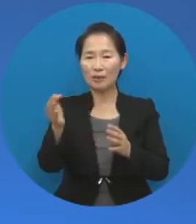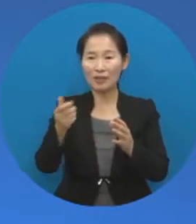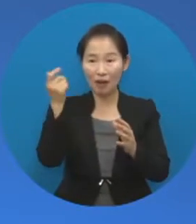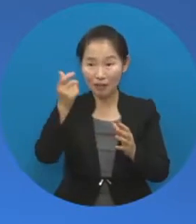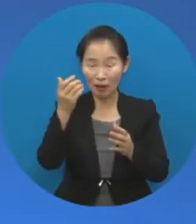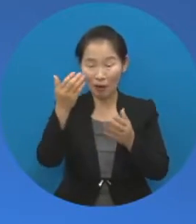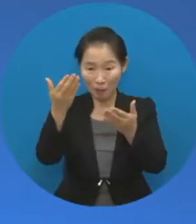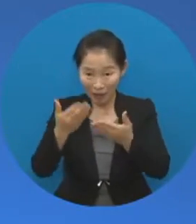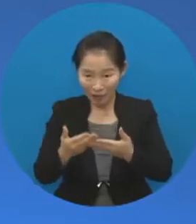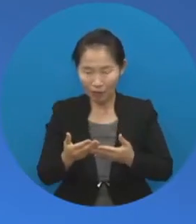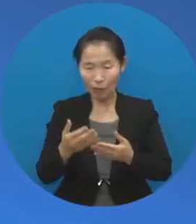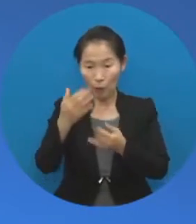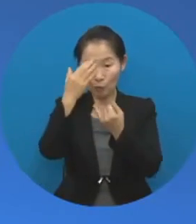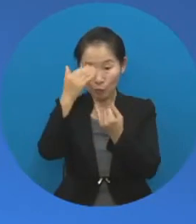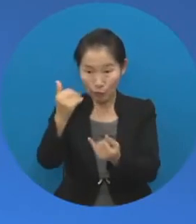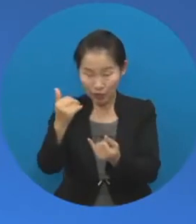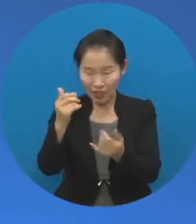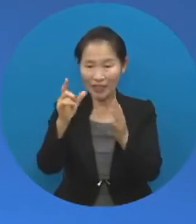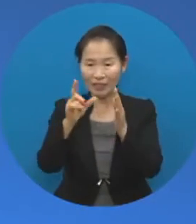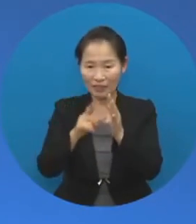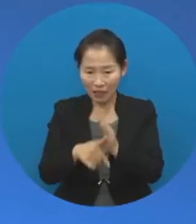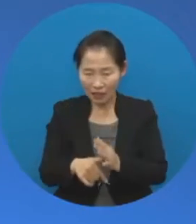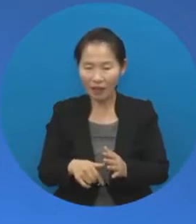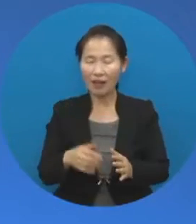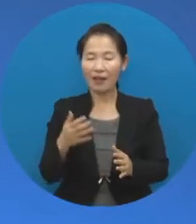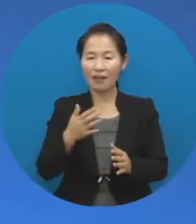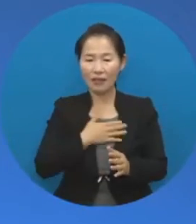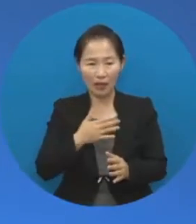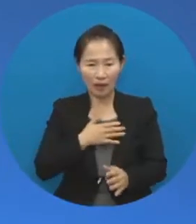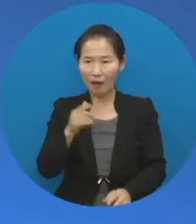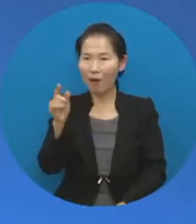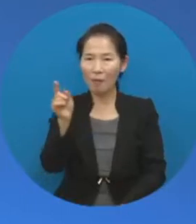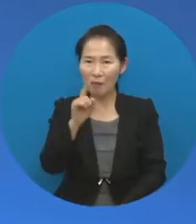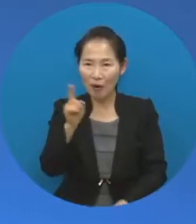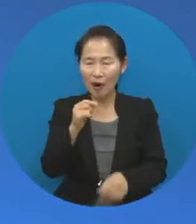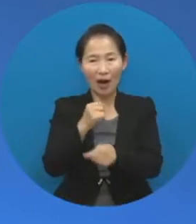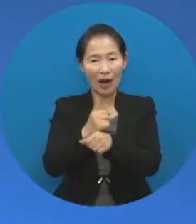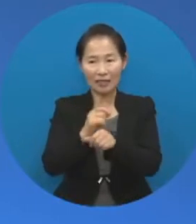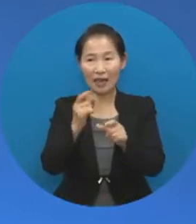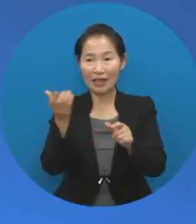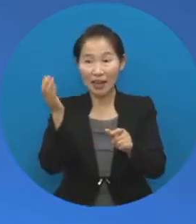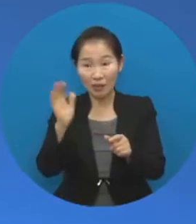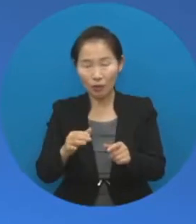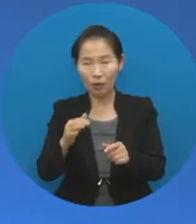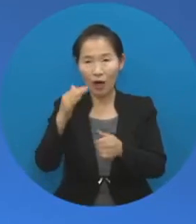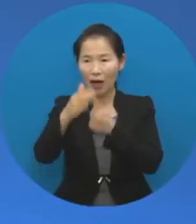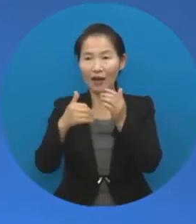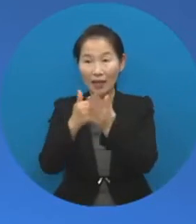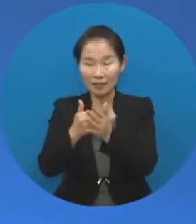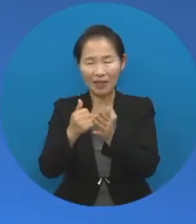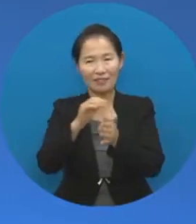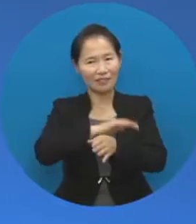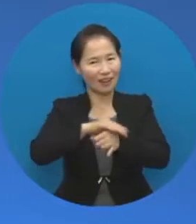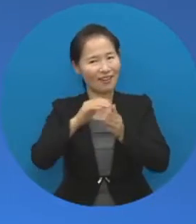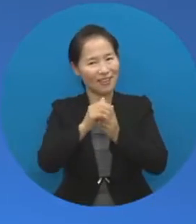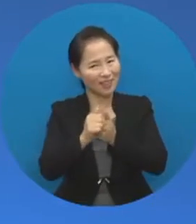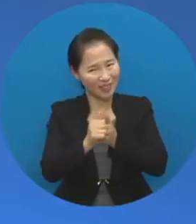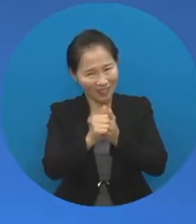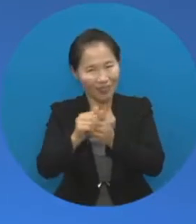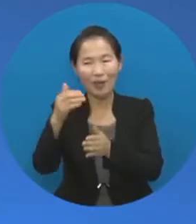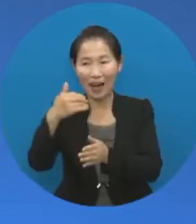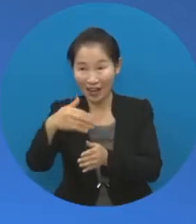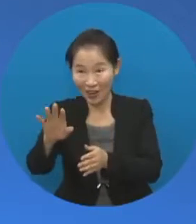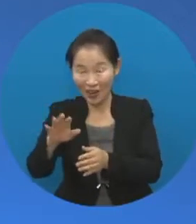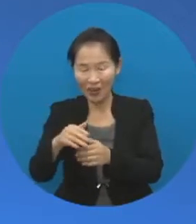때 내가 먼저 뭔가를 하지 않아도 하나님께서 이끌어가는 게 있어요. 근데 제가